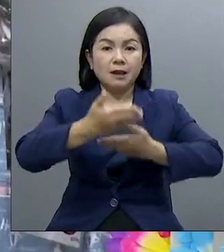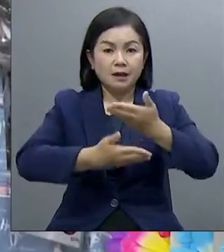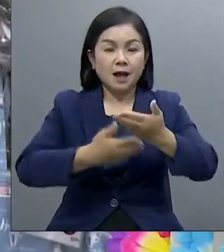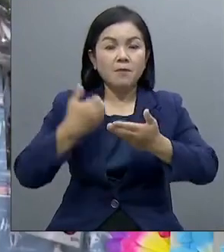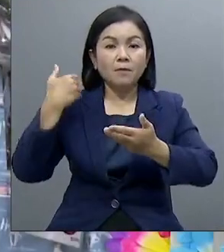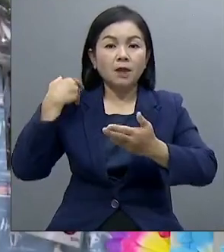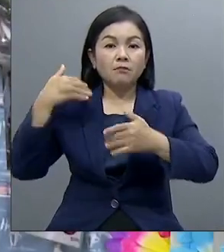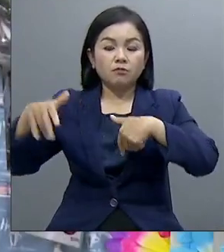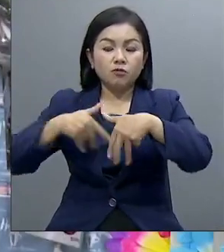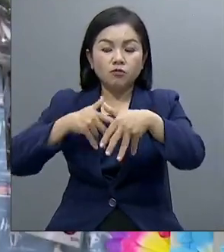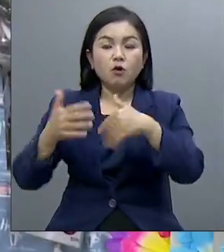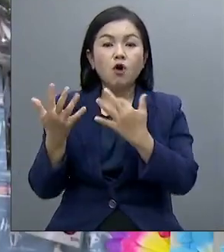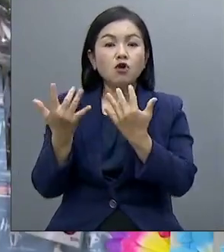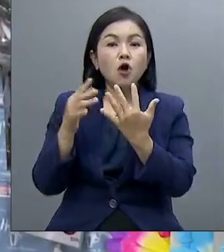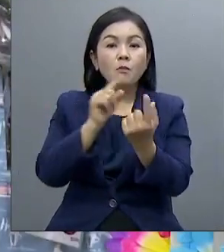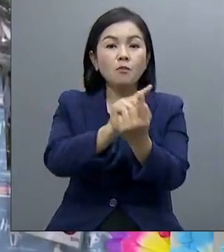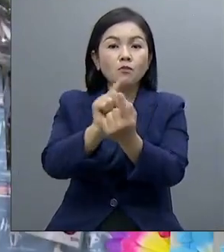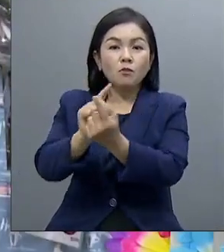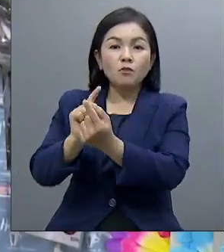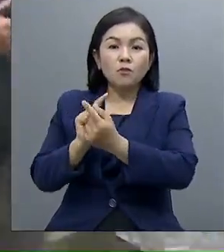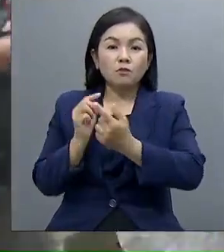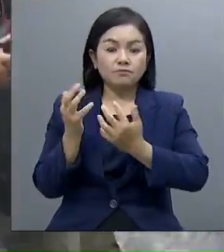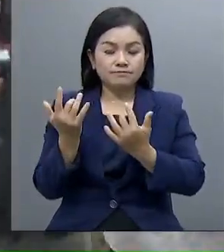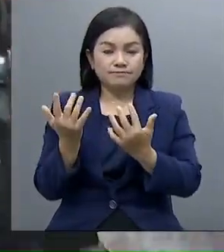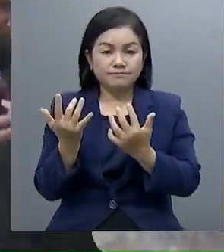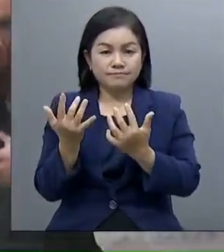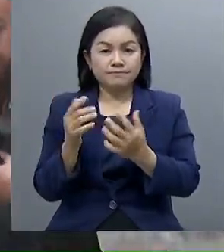ชาชนนะคะให้การต้อนรับเป็นจำนวนมากค่ะ